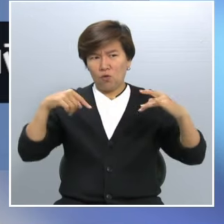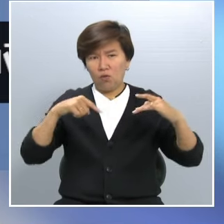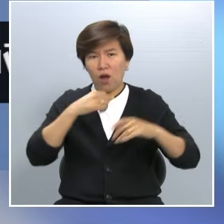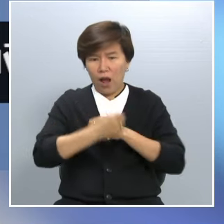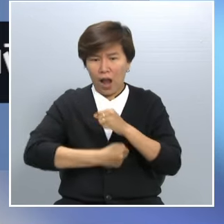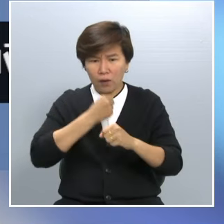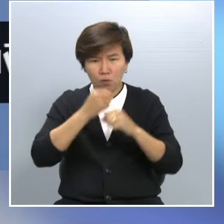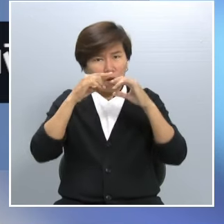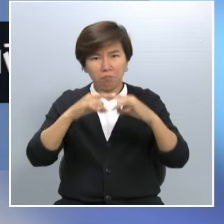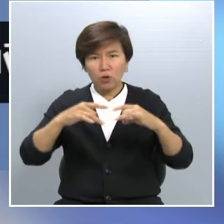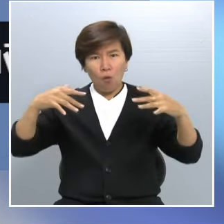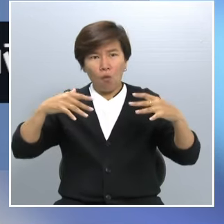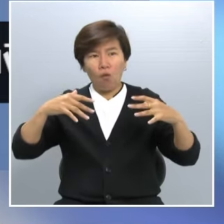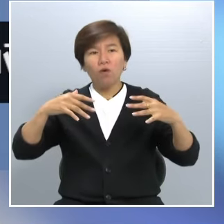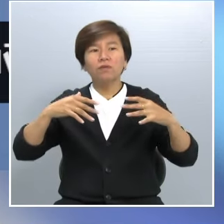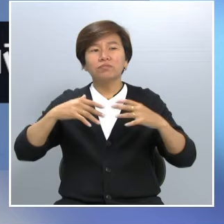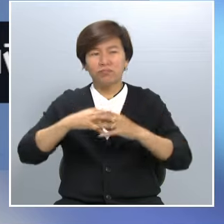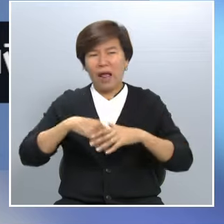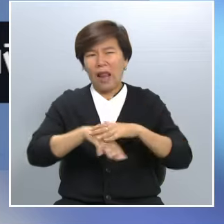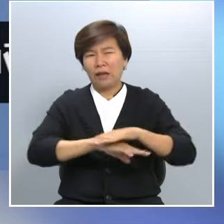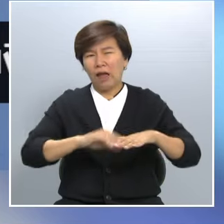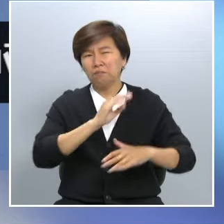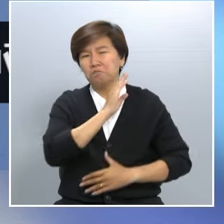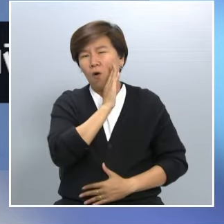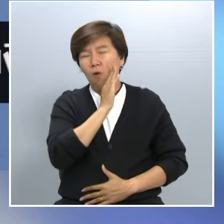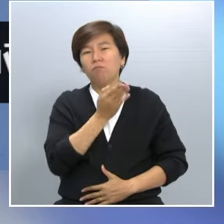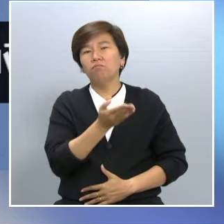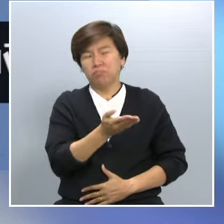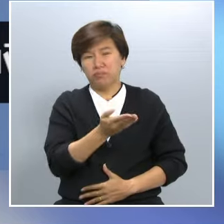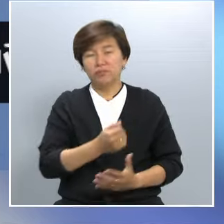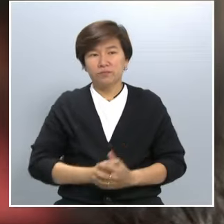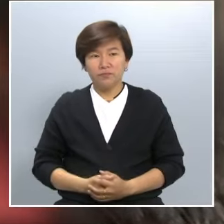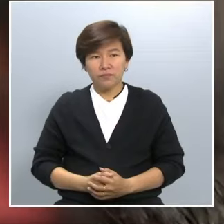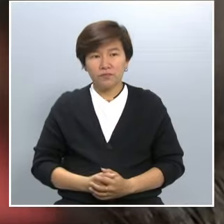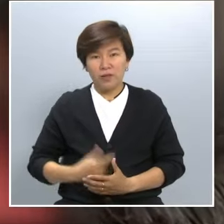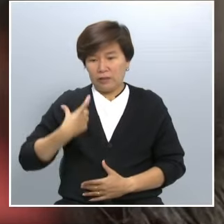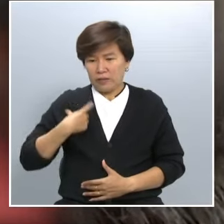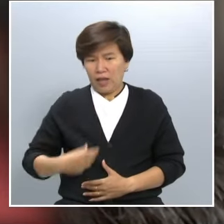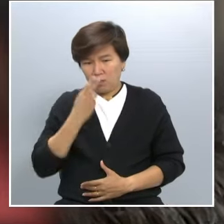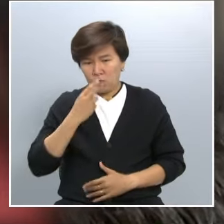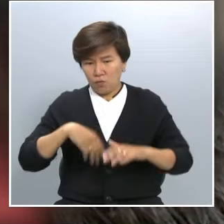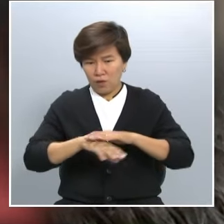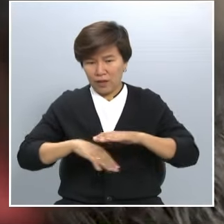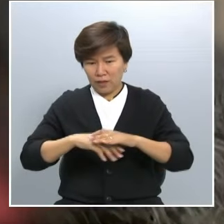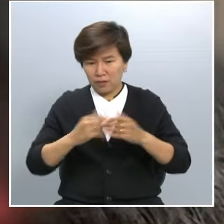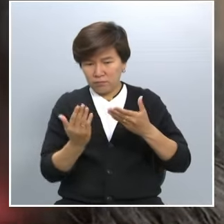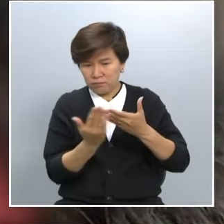างกันล่าสุดก็อย่างที่ทนายพัทบอกนะคะว่าพอตรวจสอบแล้วเป็นการสร้างเอกสารเท็จขึ้นมาแทบทั้